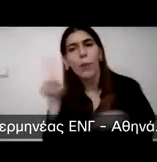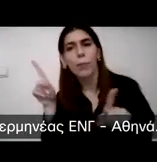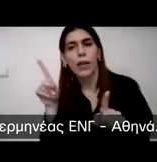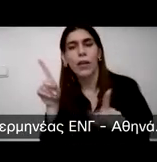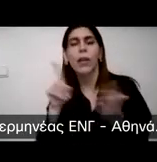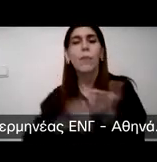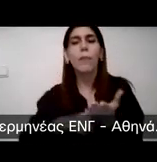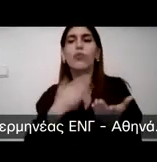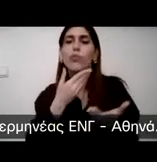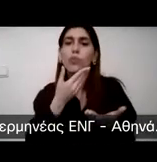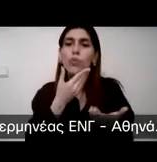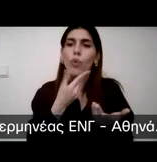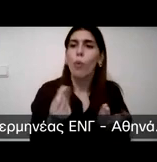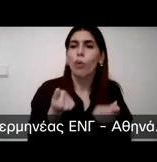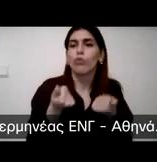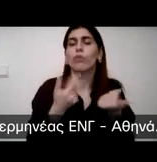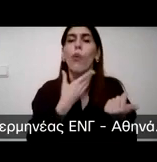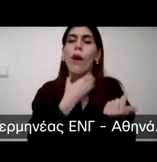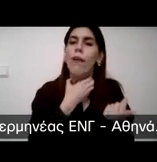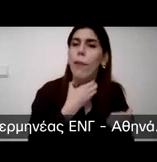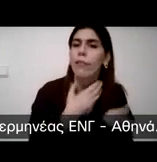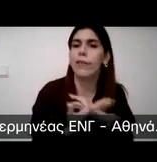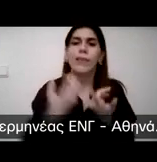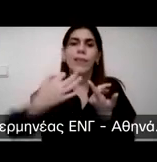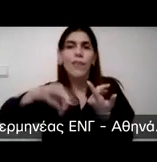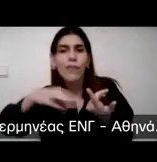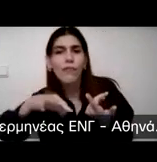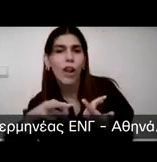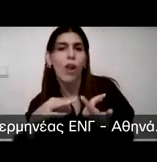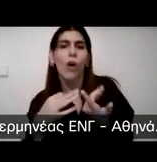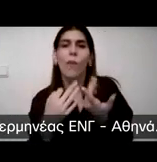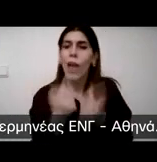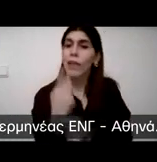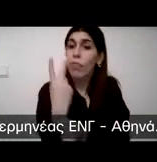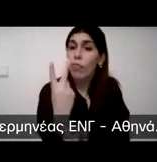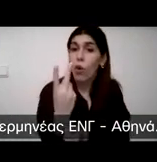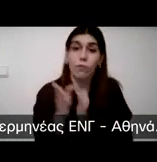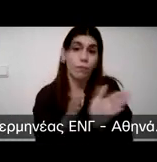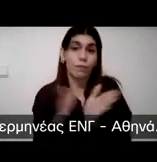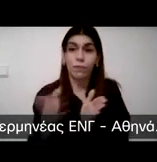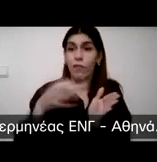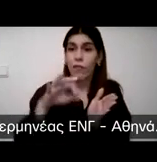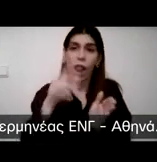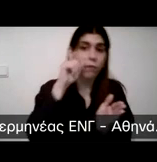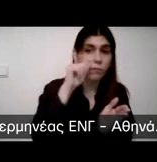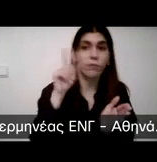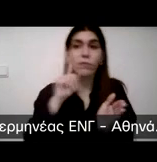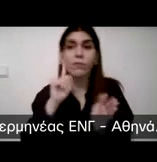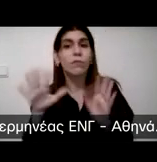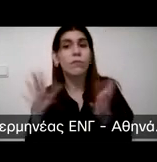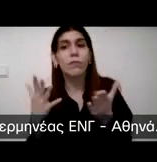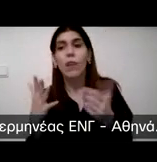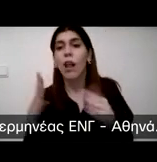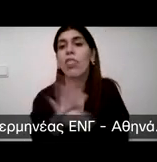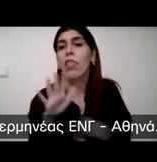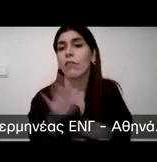γραμματικού γένους, αφού η παράλληλη χρήση των δύο γραμματικών γενών είναι ανεπαρκής, γιατί είναι δύσχρηστη και